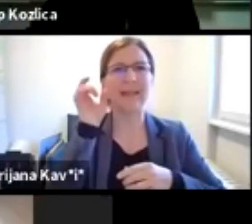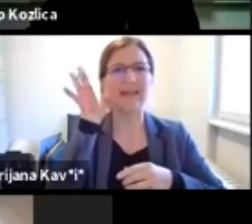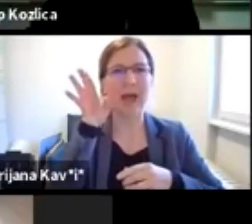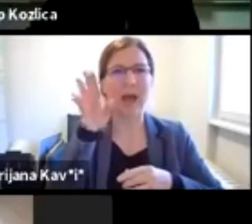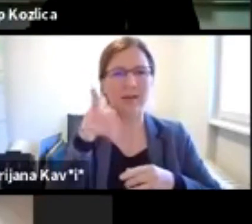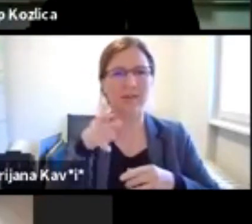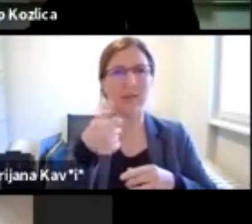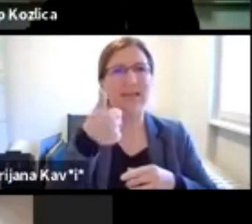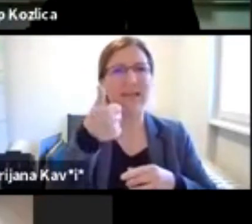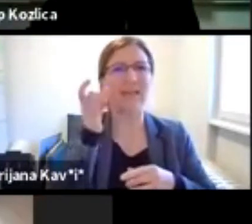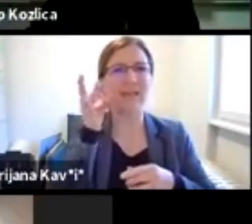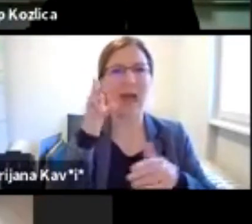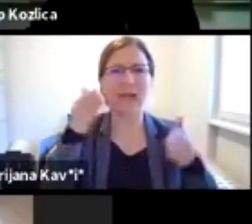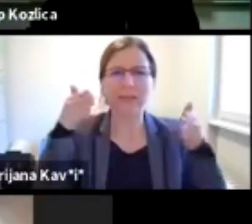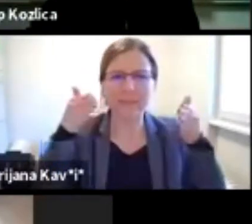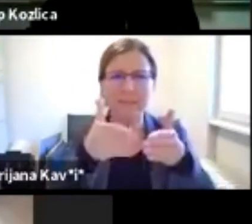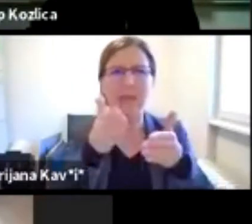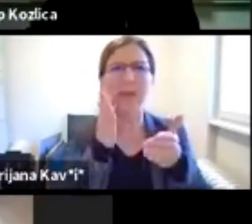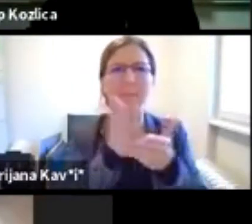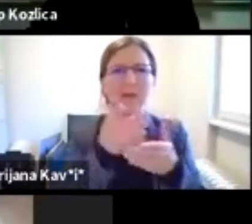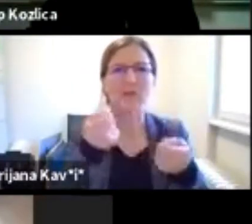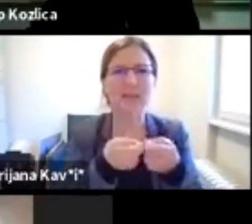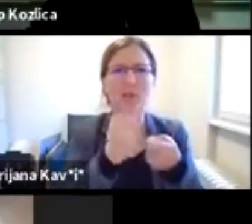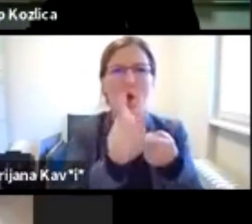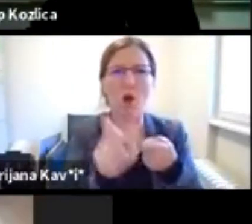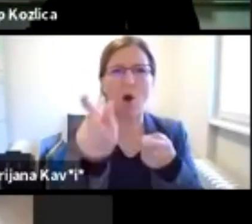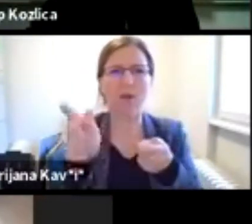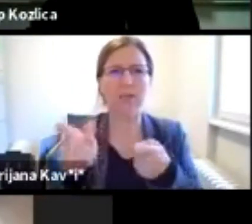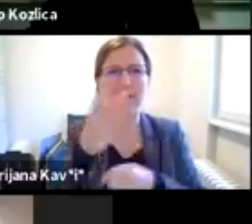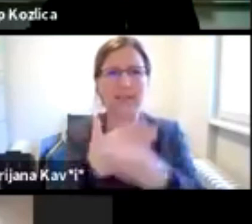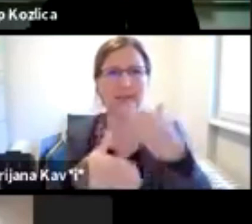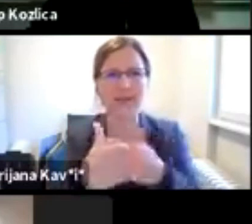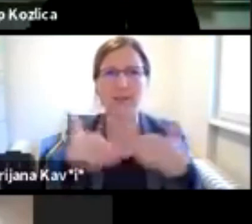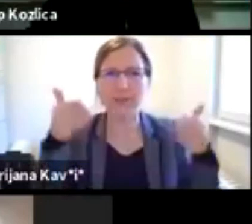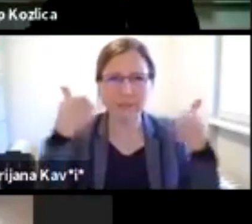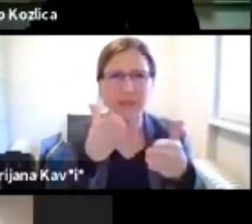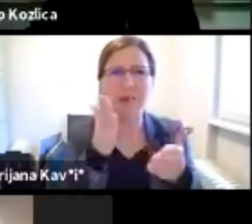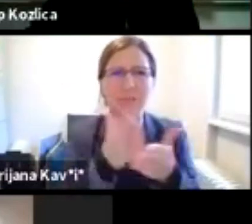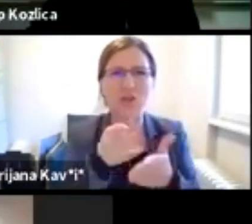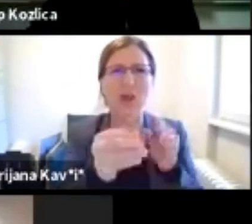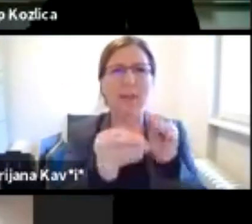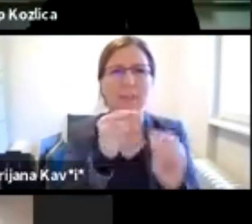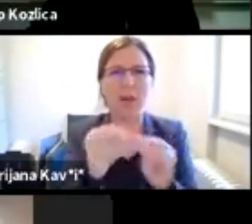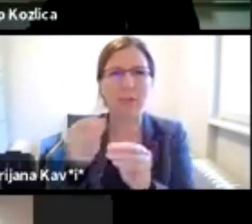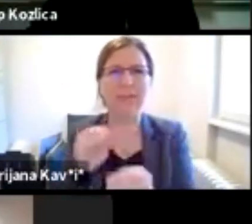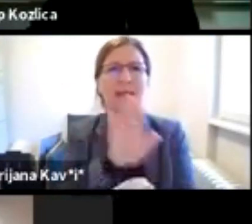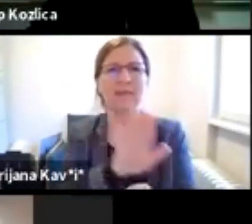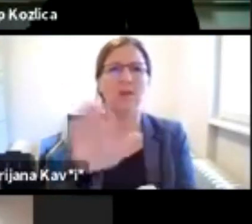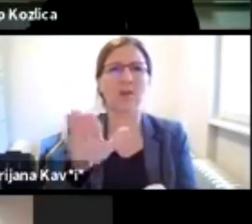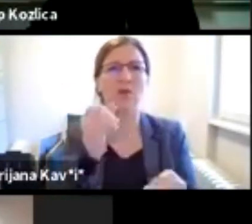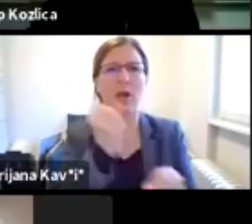u godini je posvećen osobama s invaliditetom i problematici njihovog rada i života, na neki